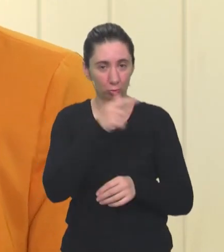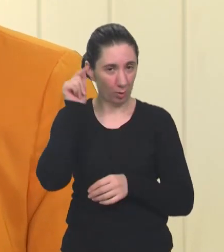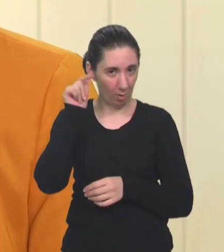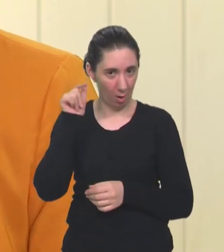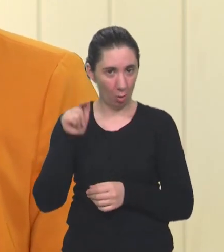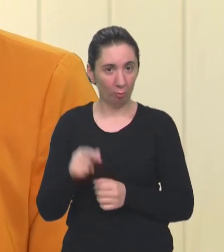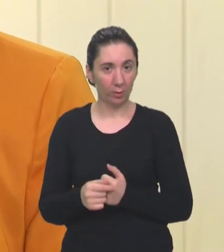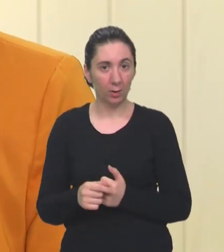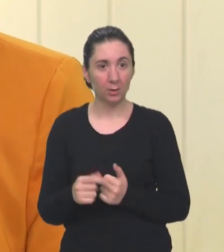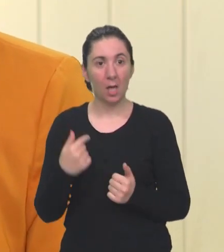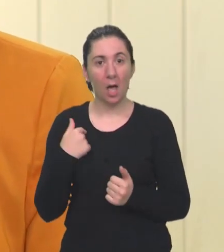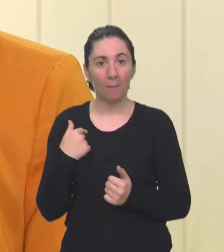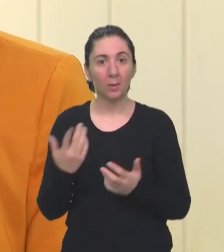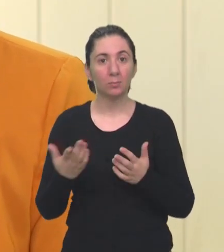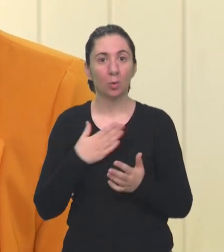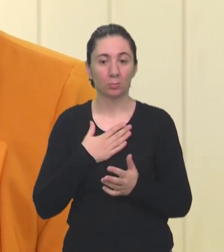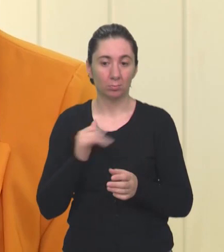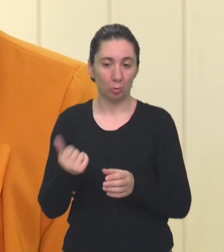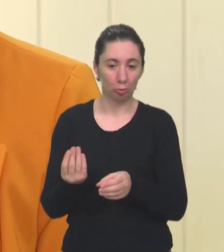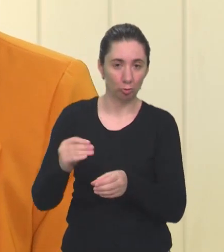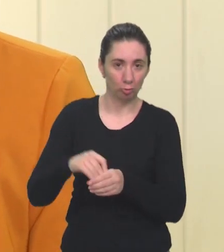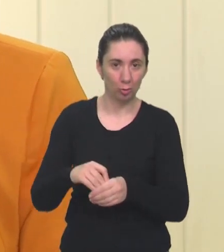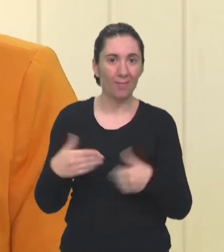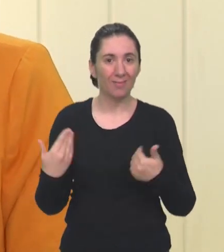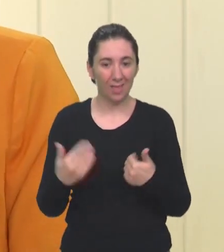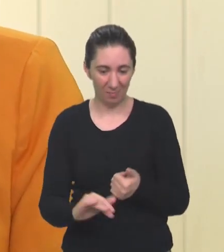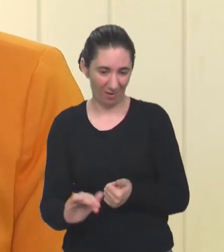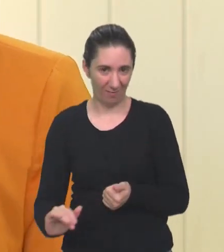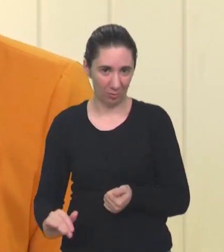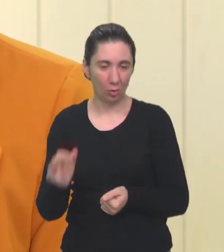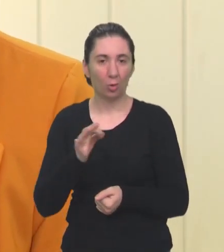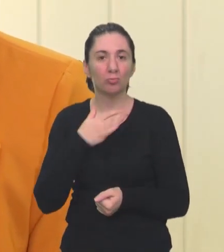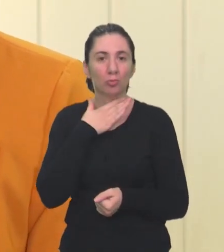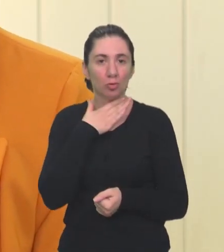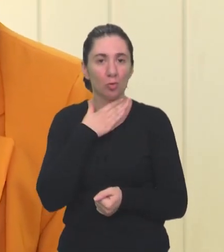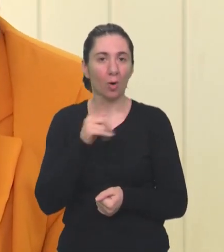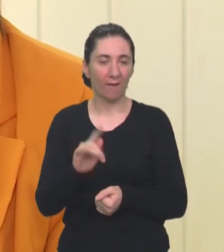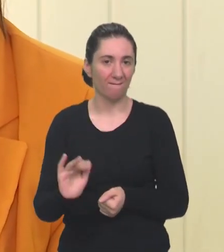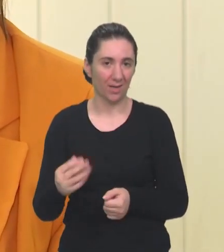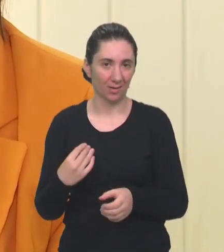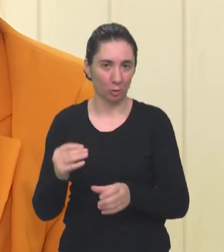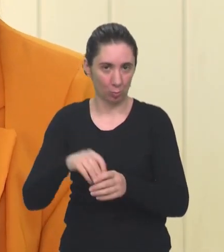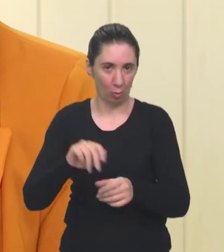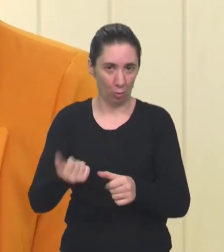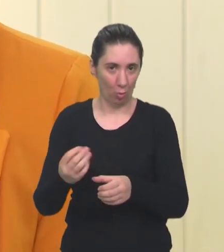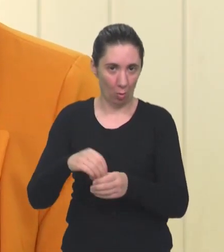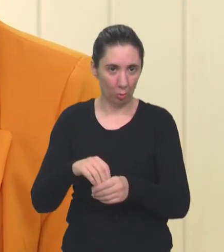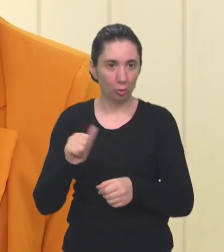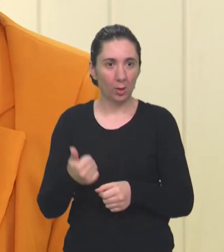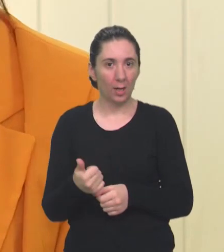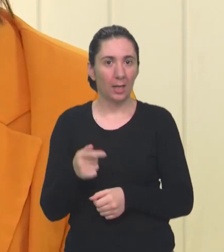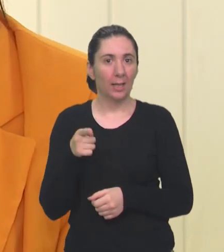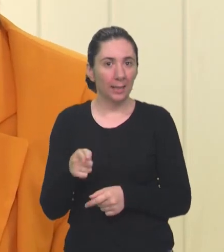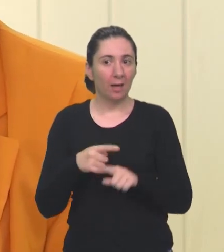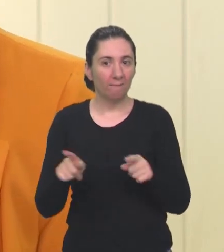Karlovcu, a mi smo onda nekako više za svoj gušt ubacili tu i ove najmlađe, odnosno osnovnu školu i vrtićki uzrast, jer